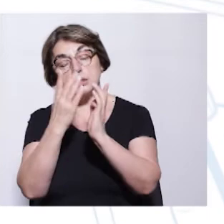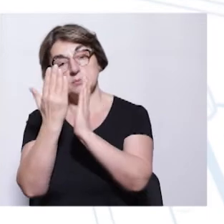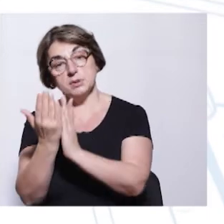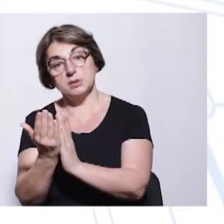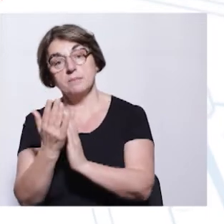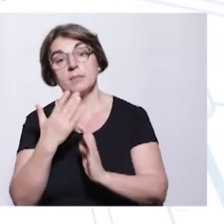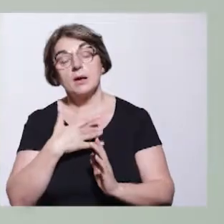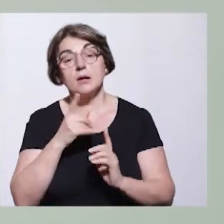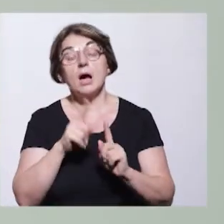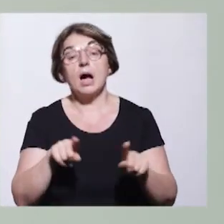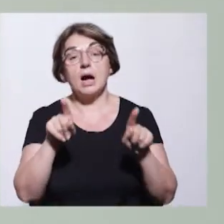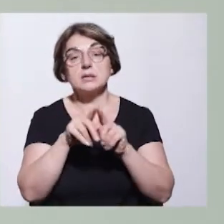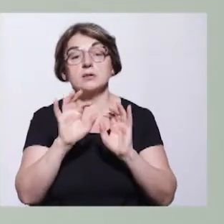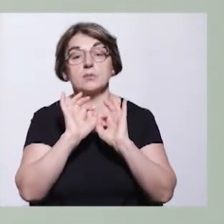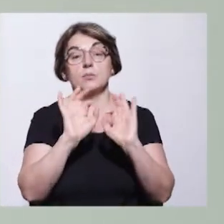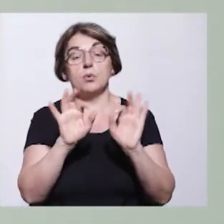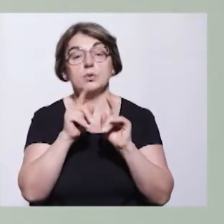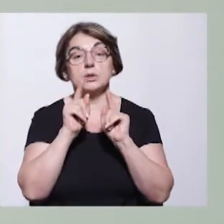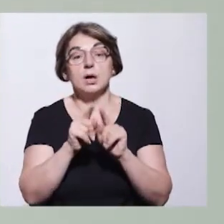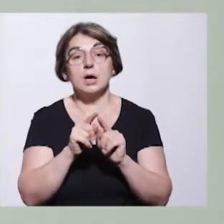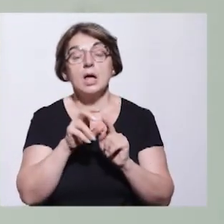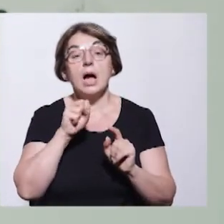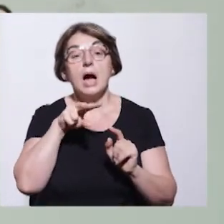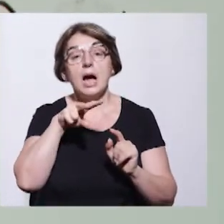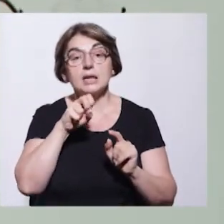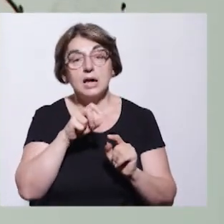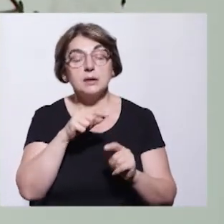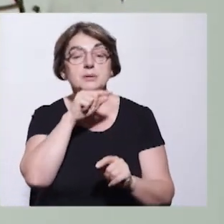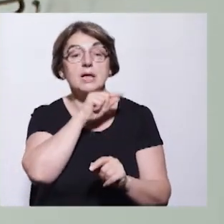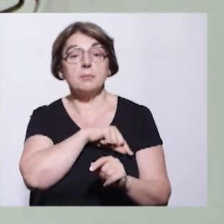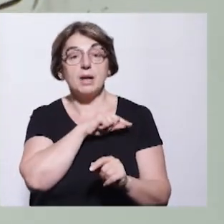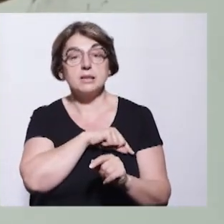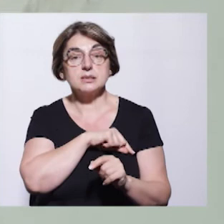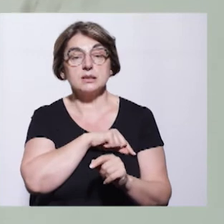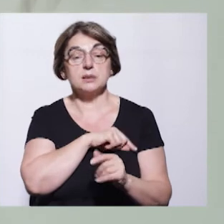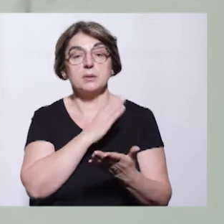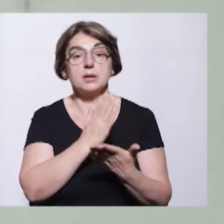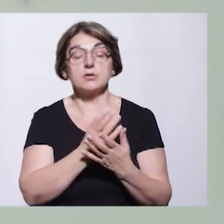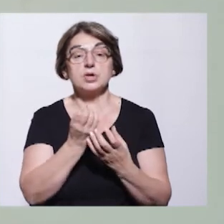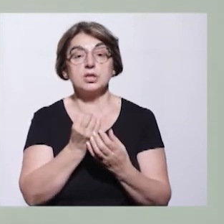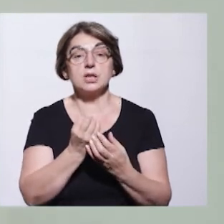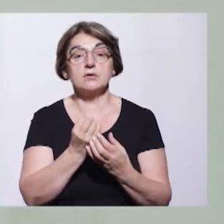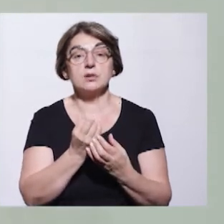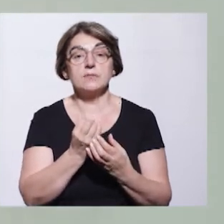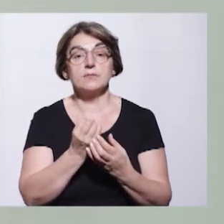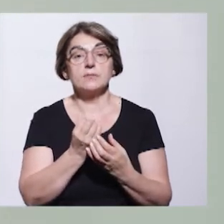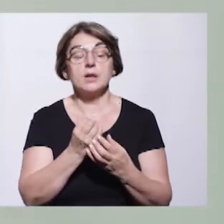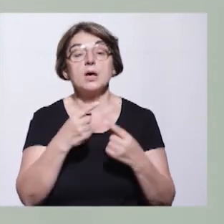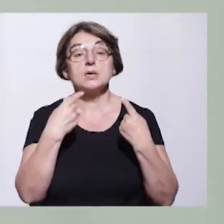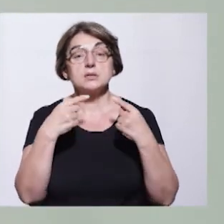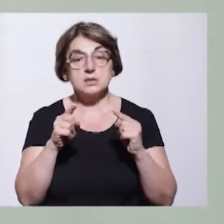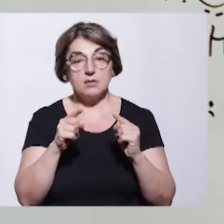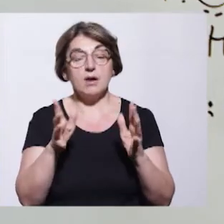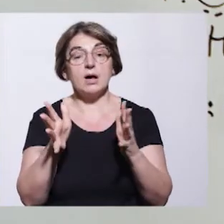რადიკალური მექანიზმით. მინდა ასევე გითხრათ, რომ ალკანებისათვის დამახასიათებელია